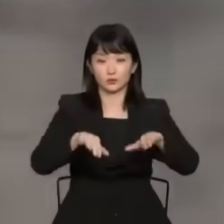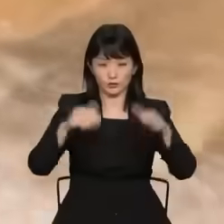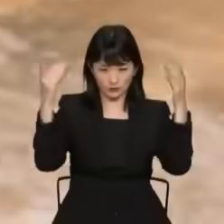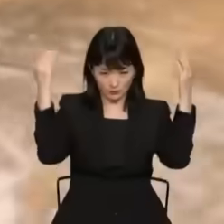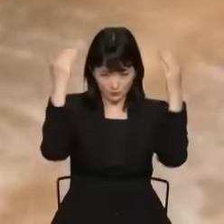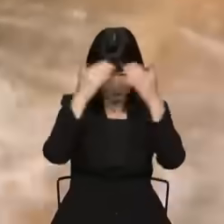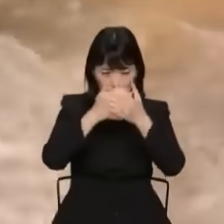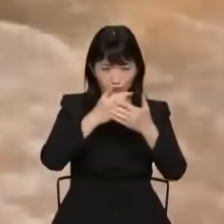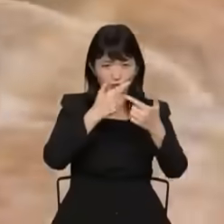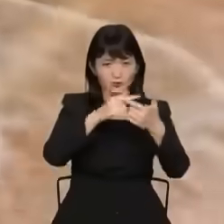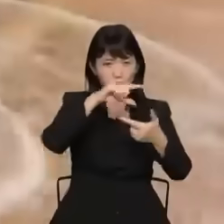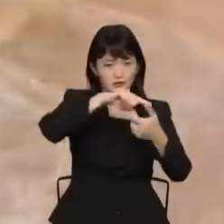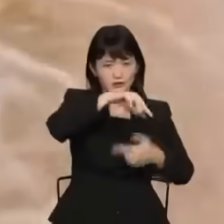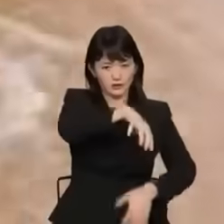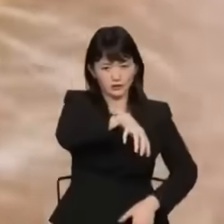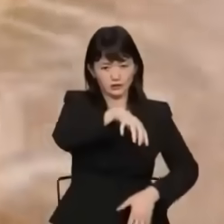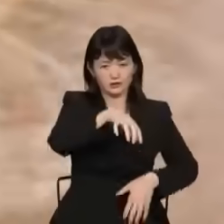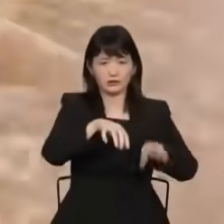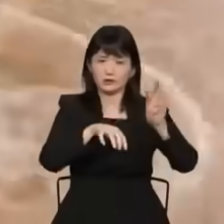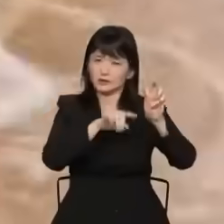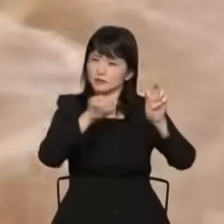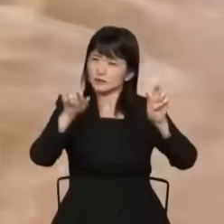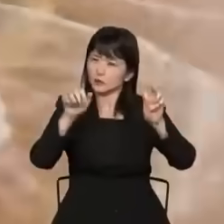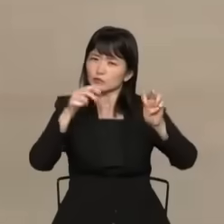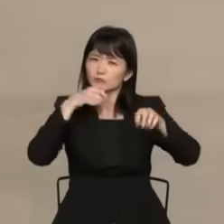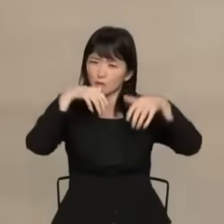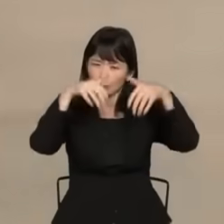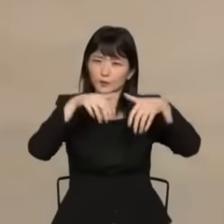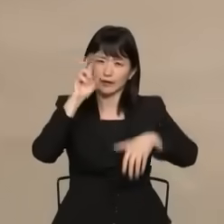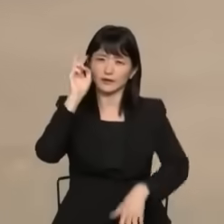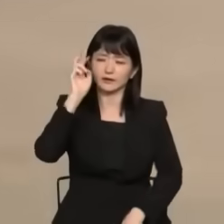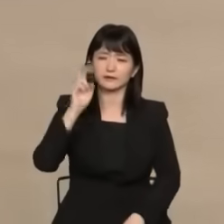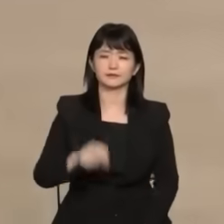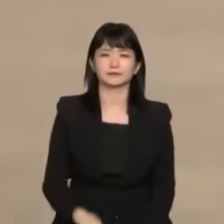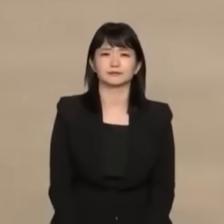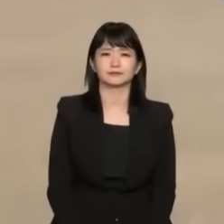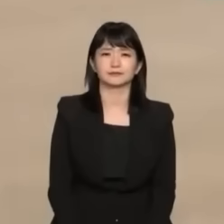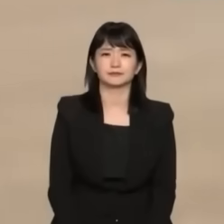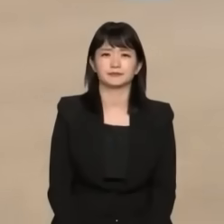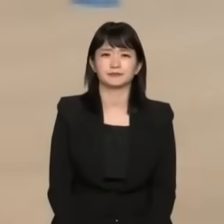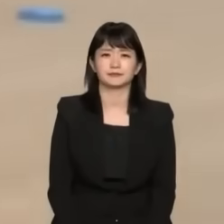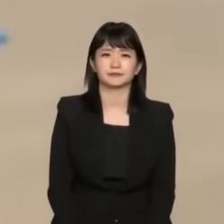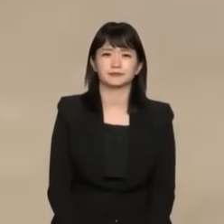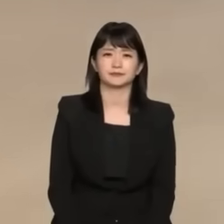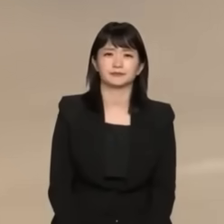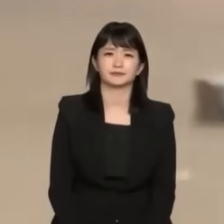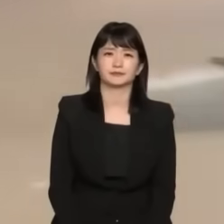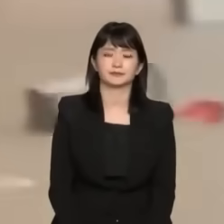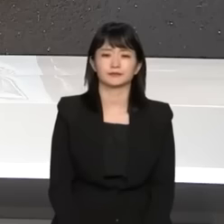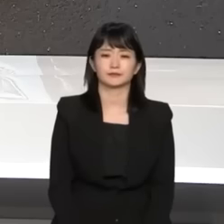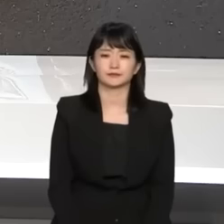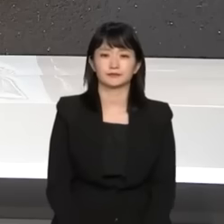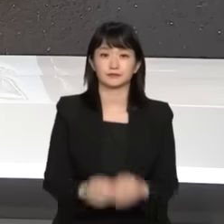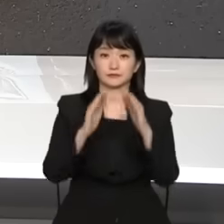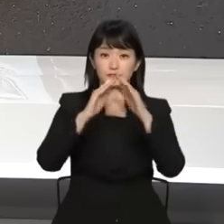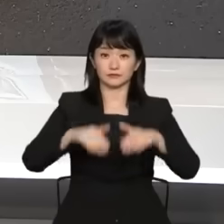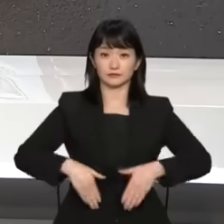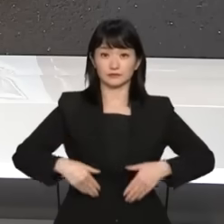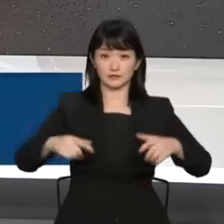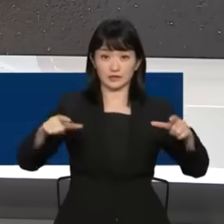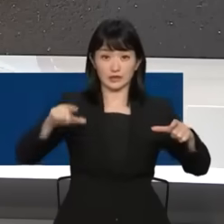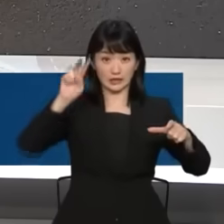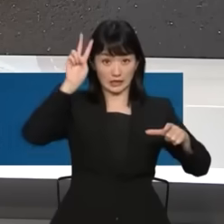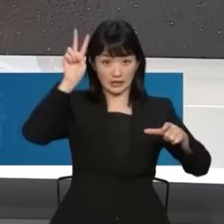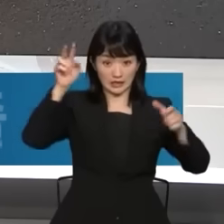경남에 30에서 50mm 비가 더 내릴 걸로 보고 있습니다. JTBC 윤정주입니다. 호남 지역에도